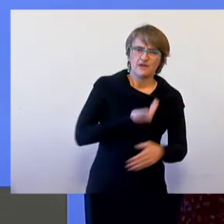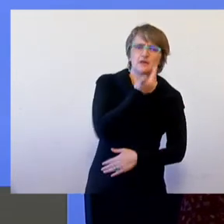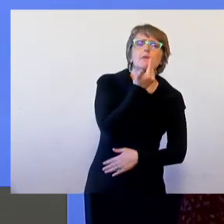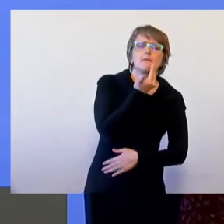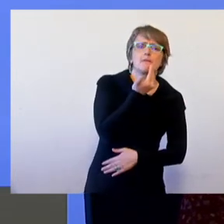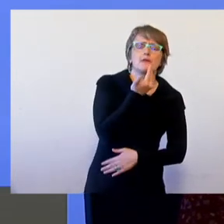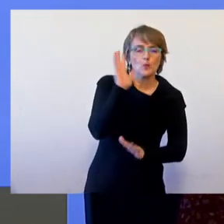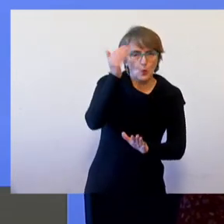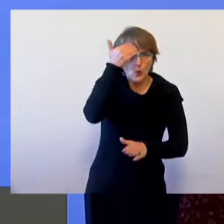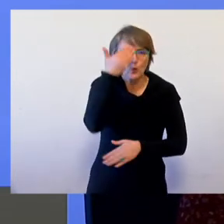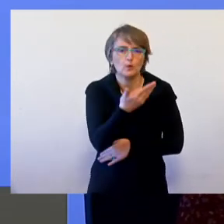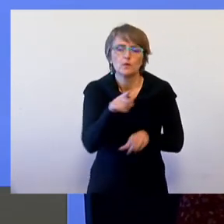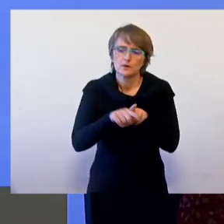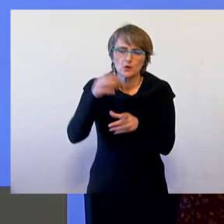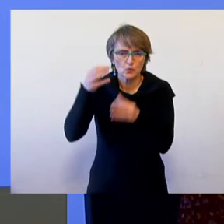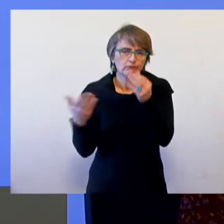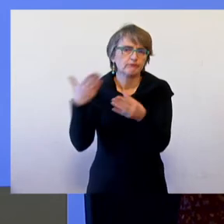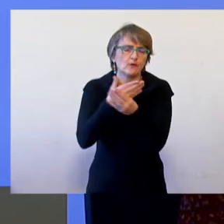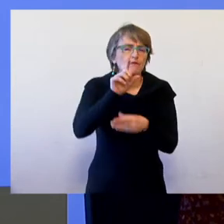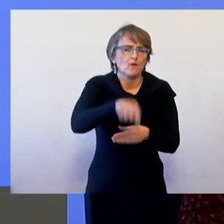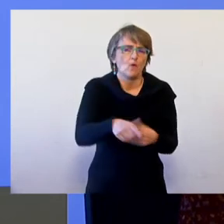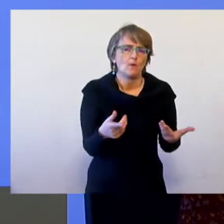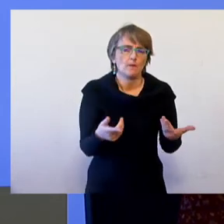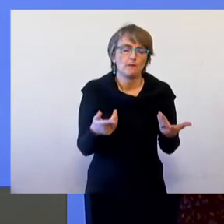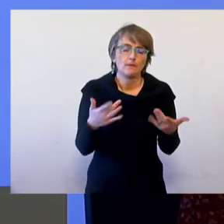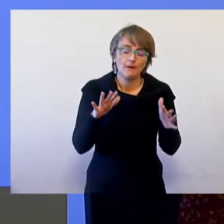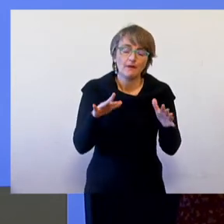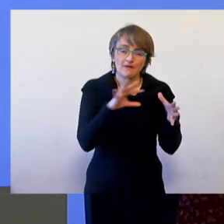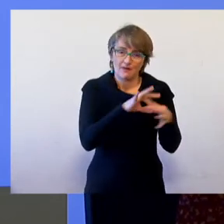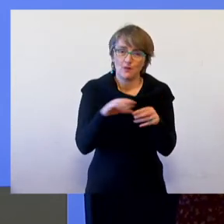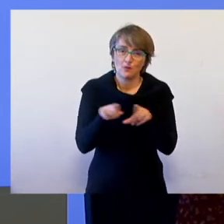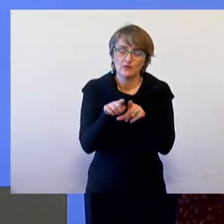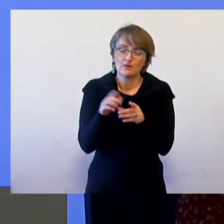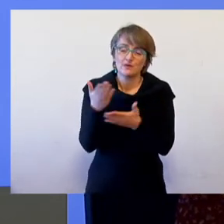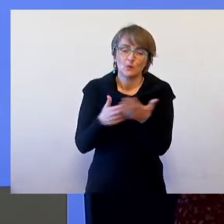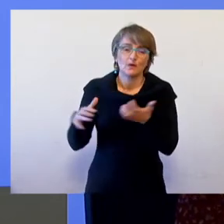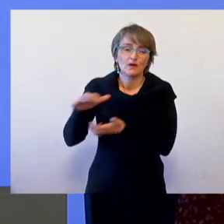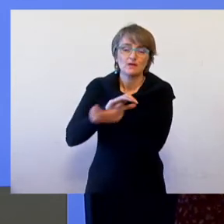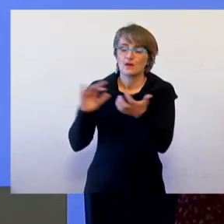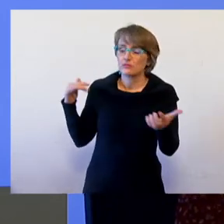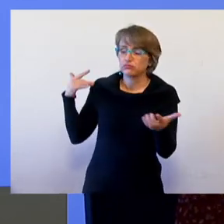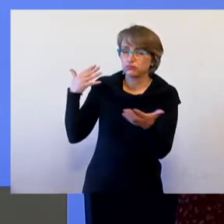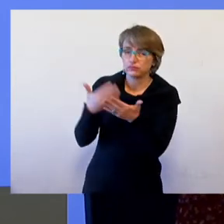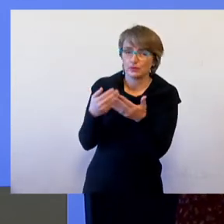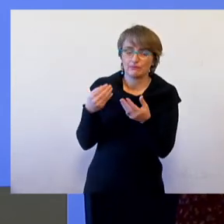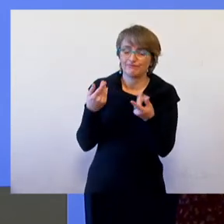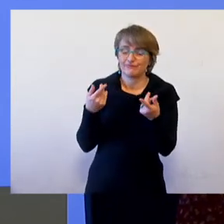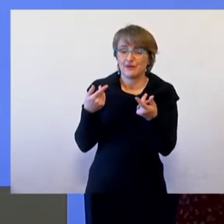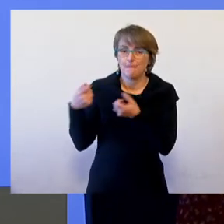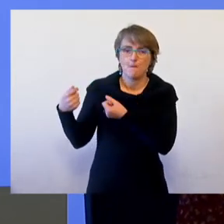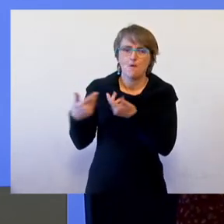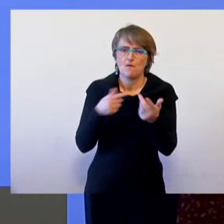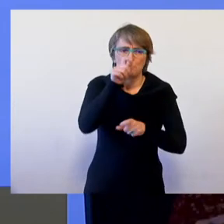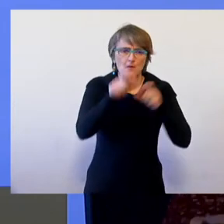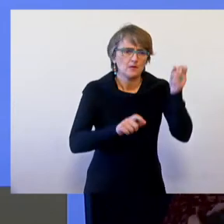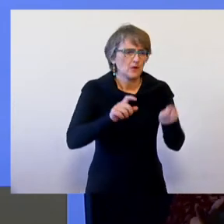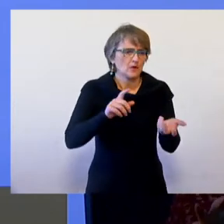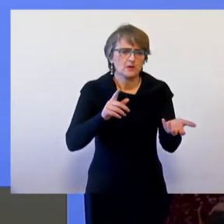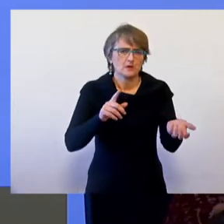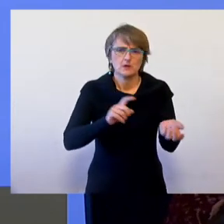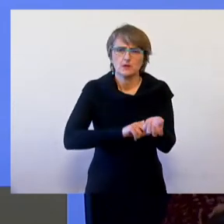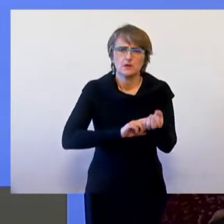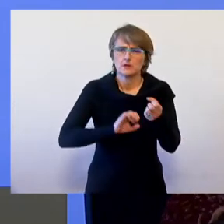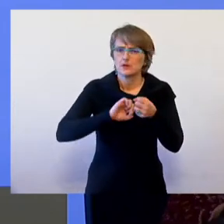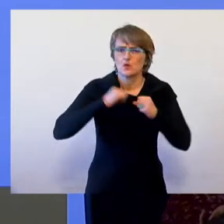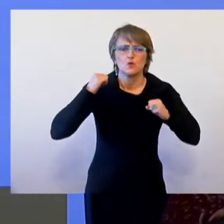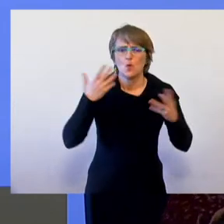Mais c'est aussi les conséquences de la crise que nous traversons, qui génère énormément de tensions et des comportements